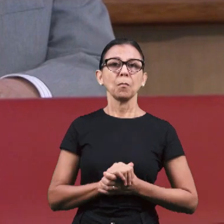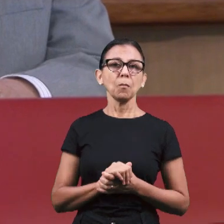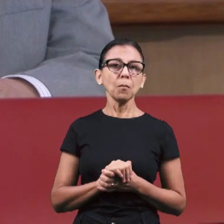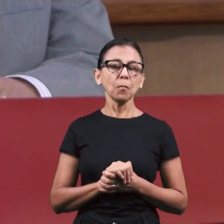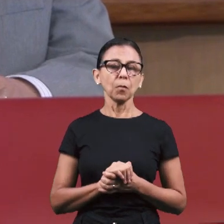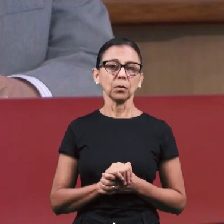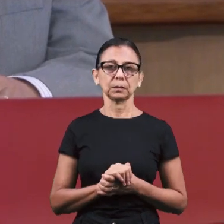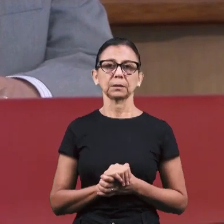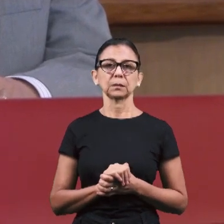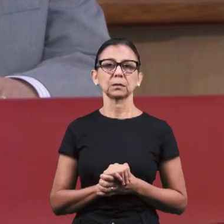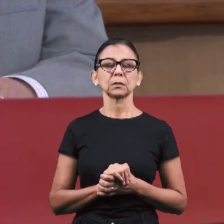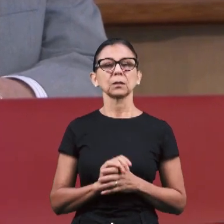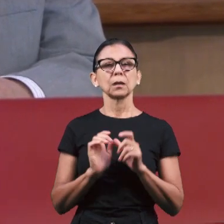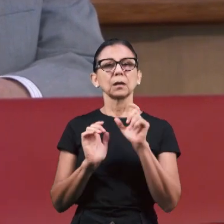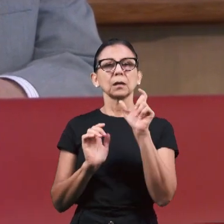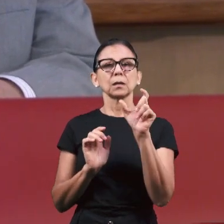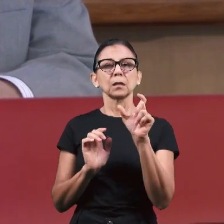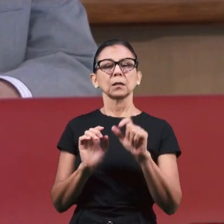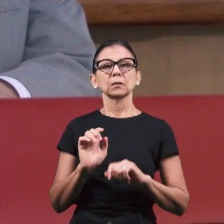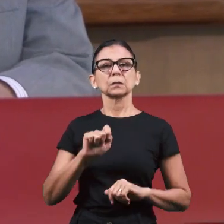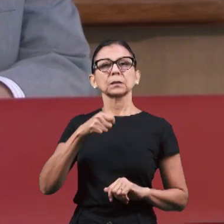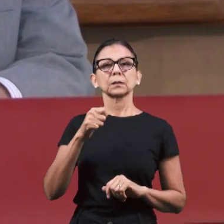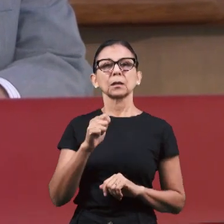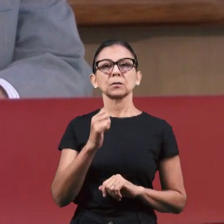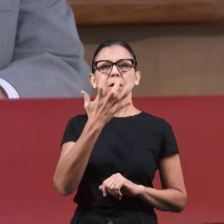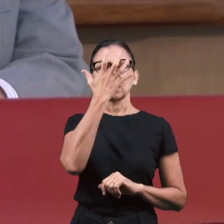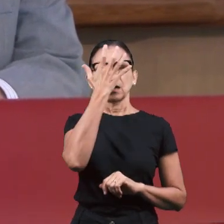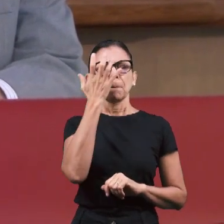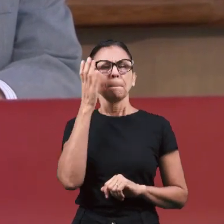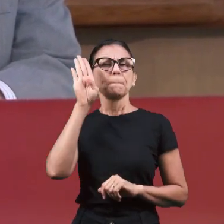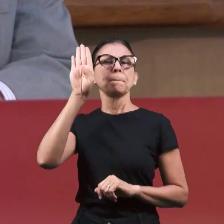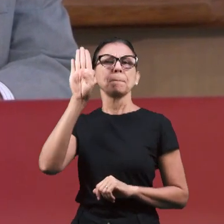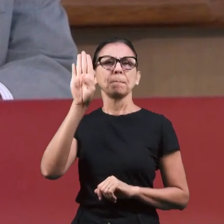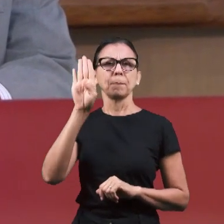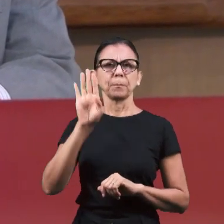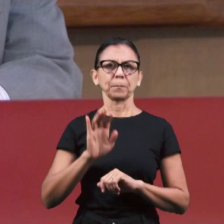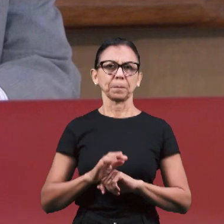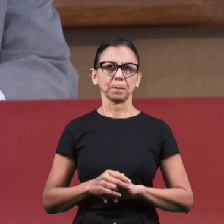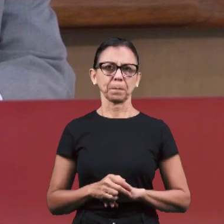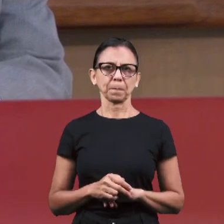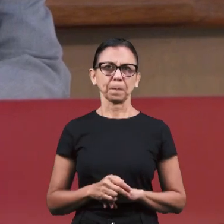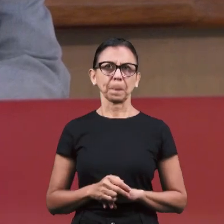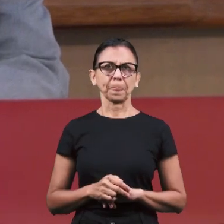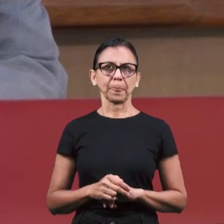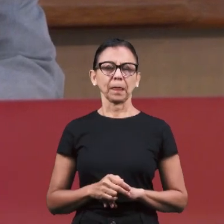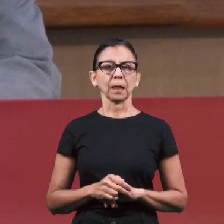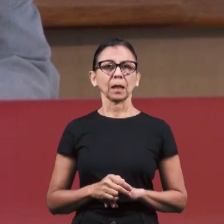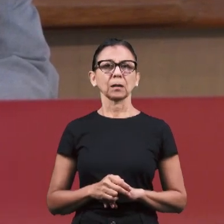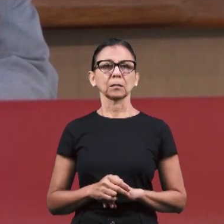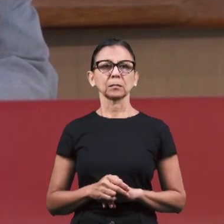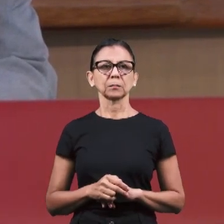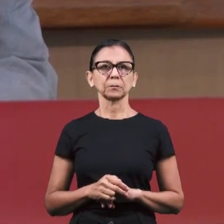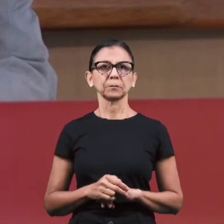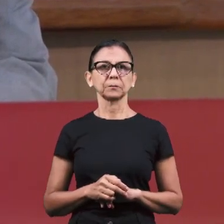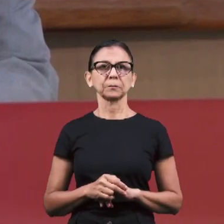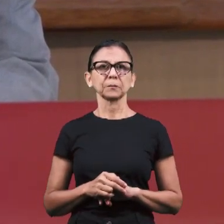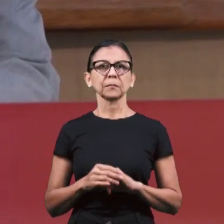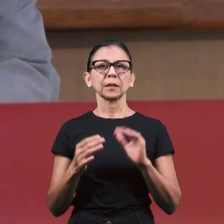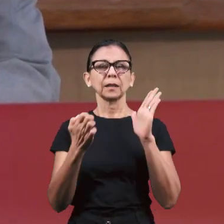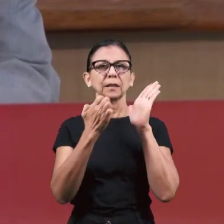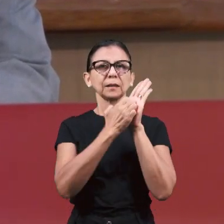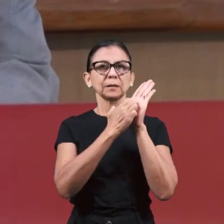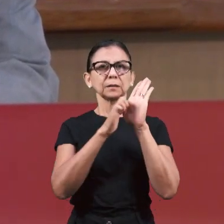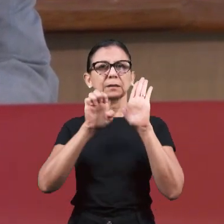l'expression scribe et pharisien. Donc, il est dit par le texte en mettant encore un